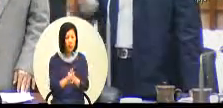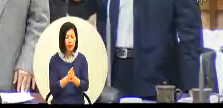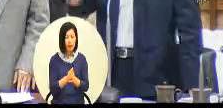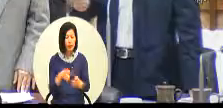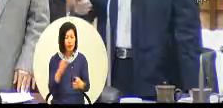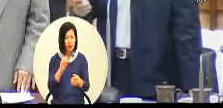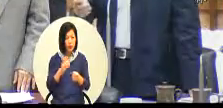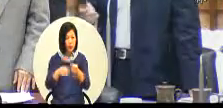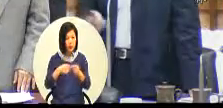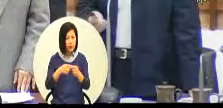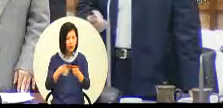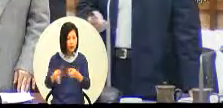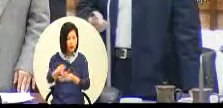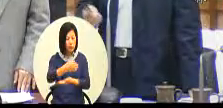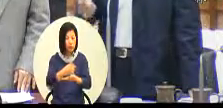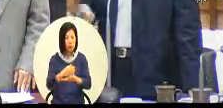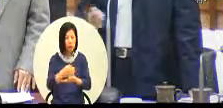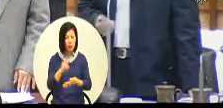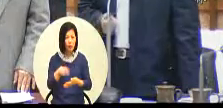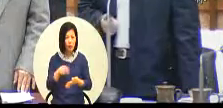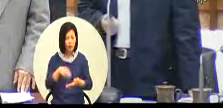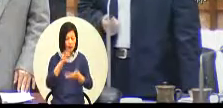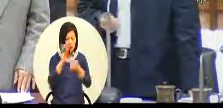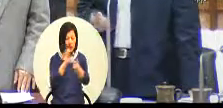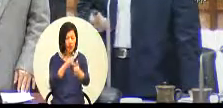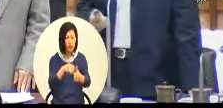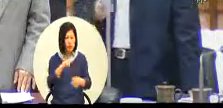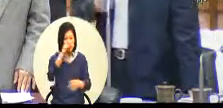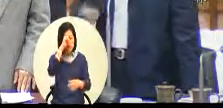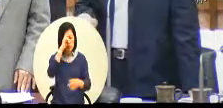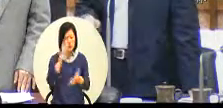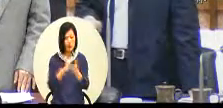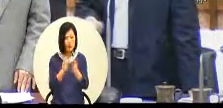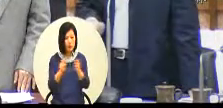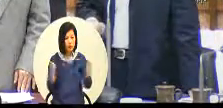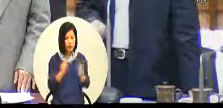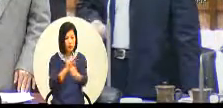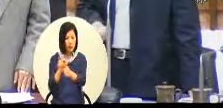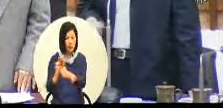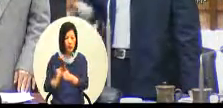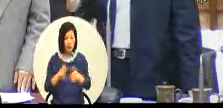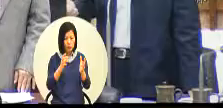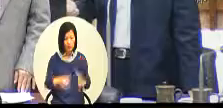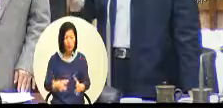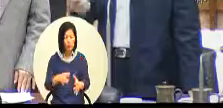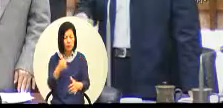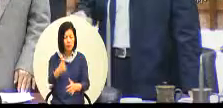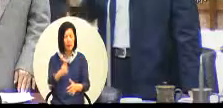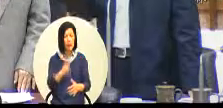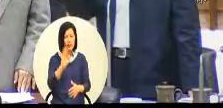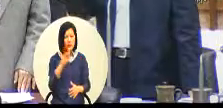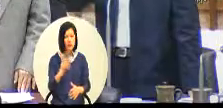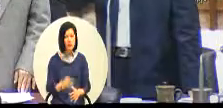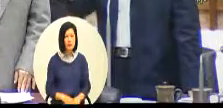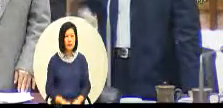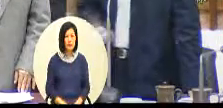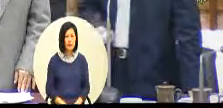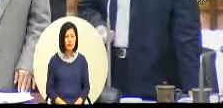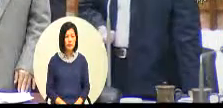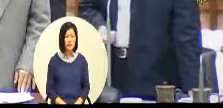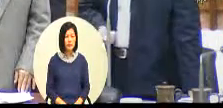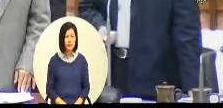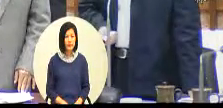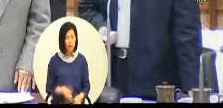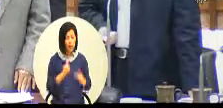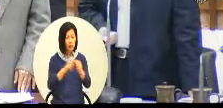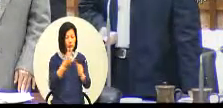入，我再给你做一个提醒，我们希望这个长照能够办得好，可是不能这个